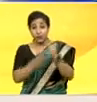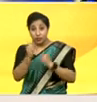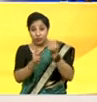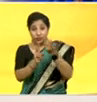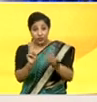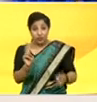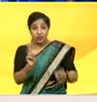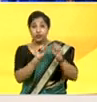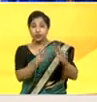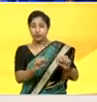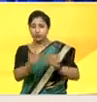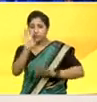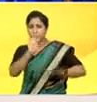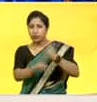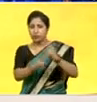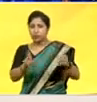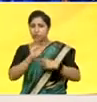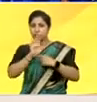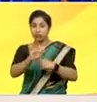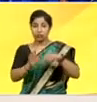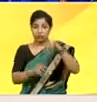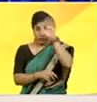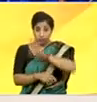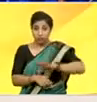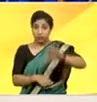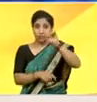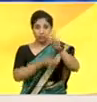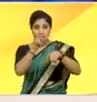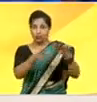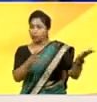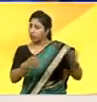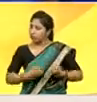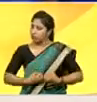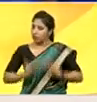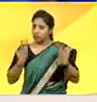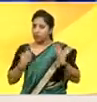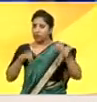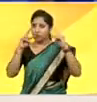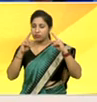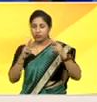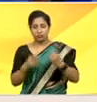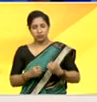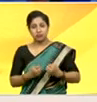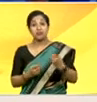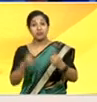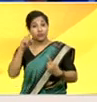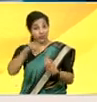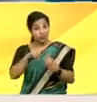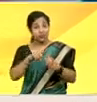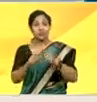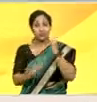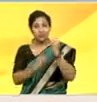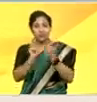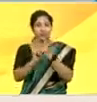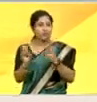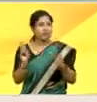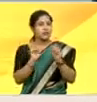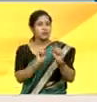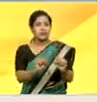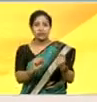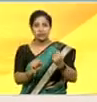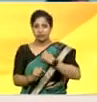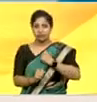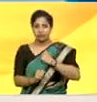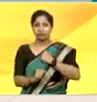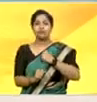ने हर भारतीय का दिल जीत लिया था। टोक्यो ओलंपिक के बाद से ही